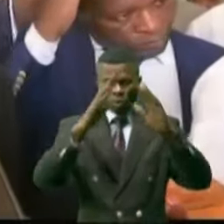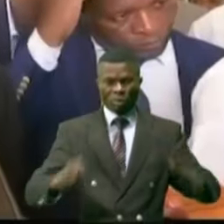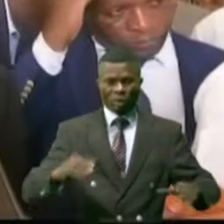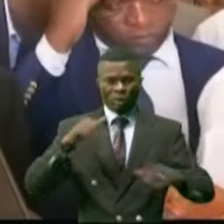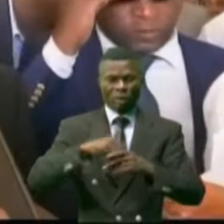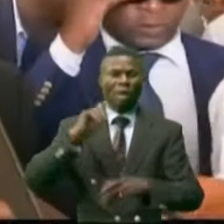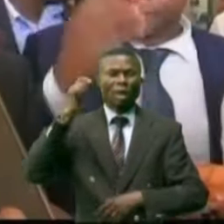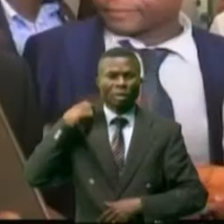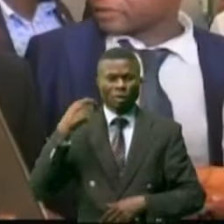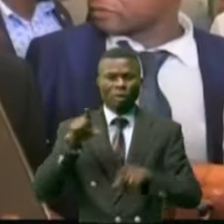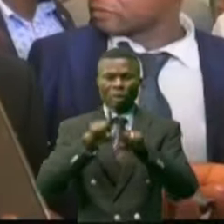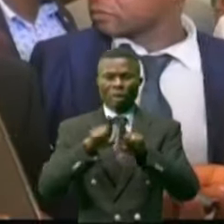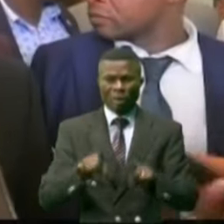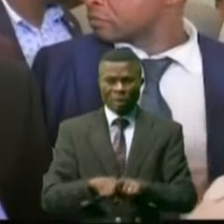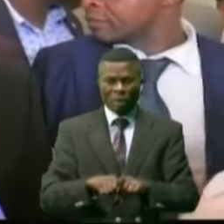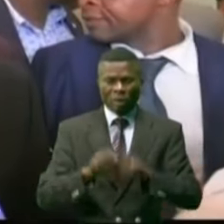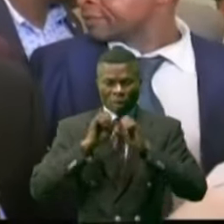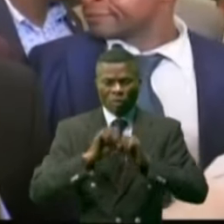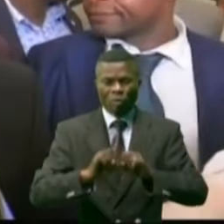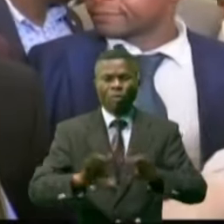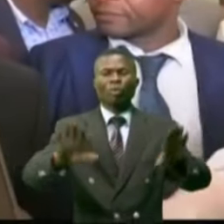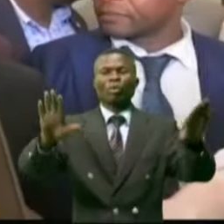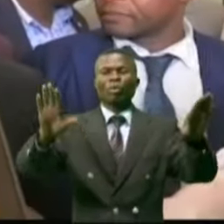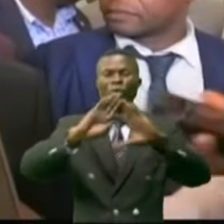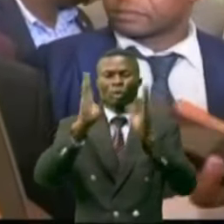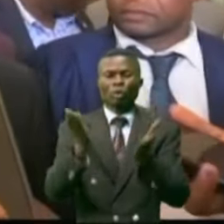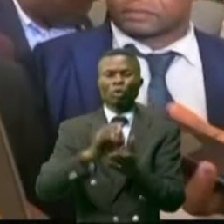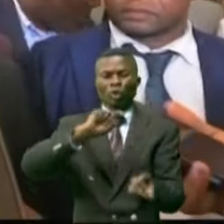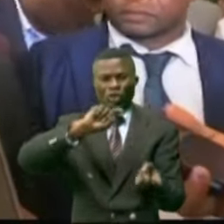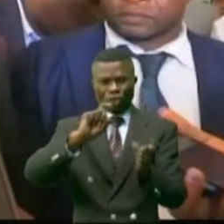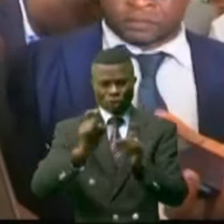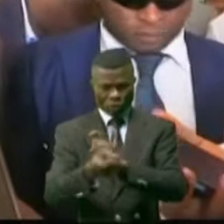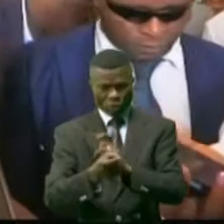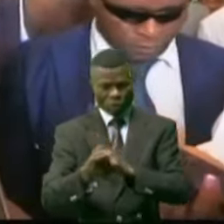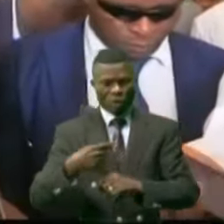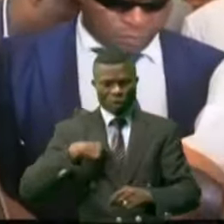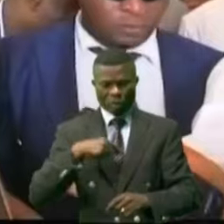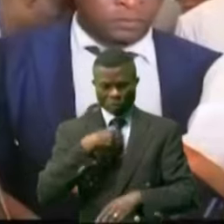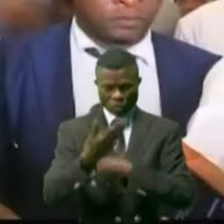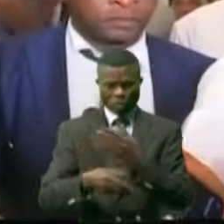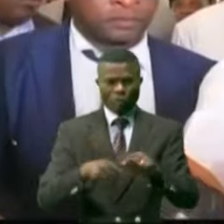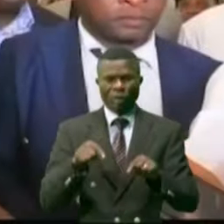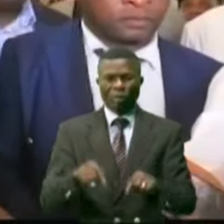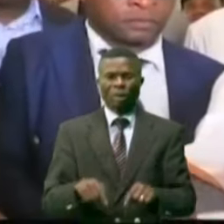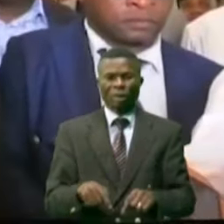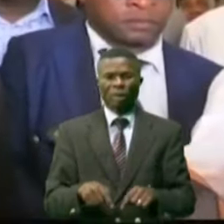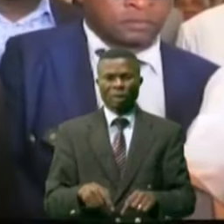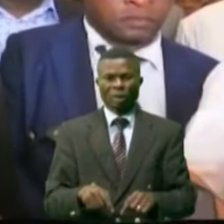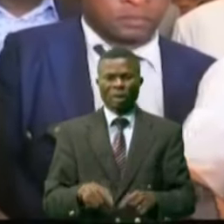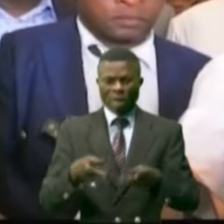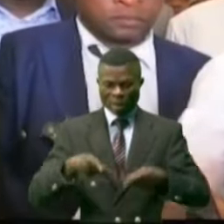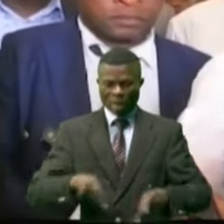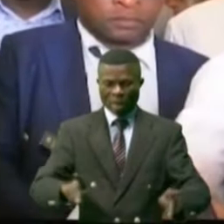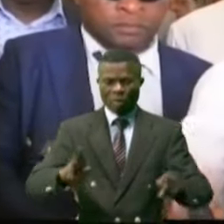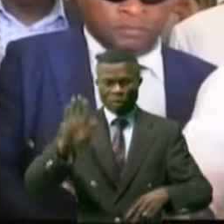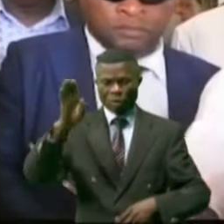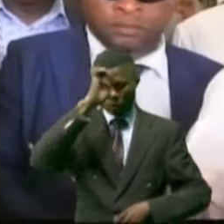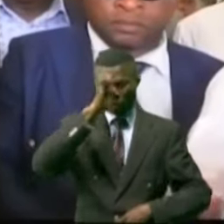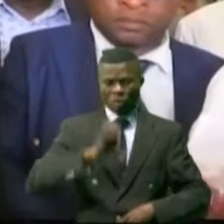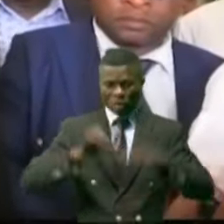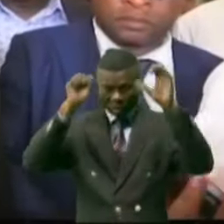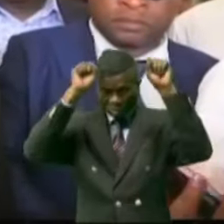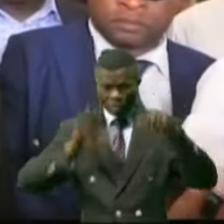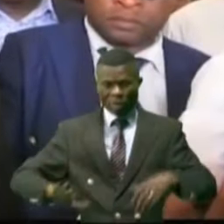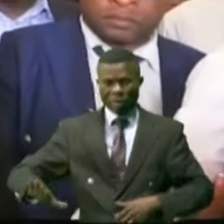justice, mais également vulgariser toutes les réformes que nous sommes en train d'entreprendre sous l'impulsion de son excellence Monsieur le Président de